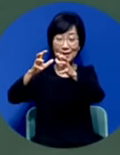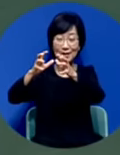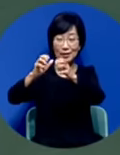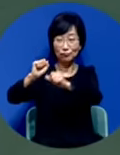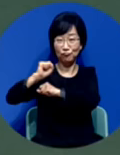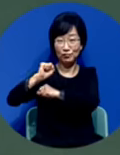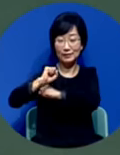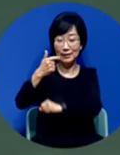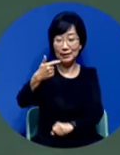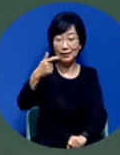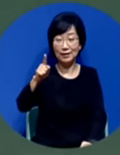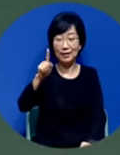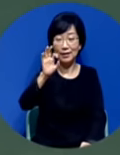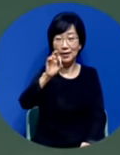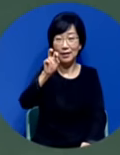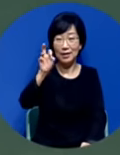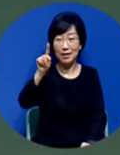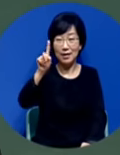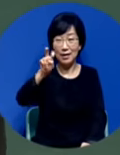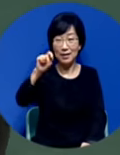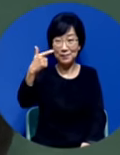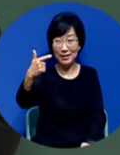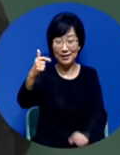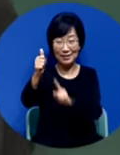비밀을 얘기합니다.